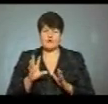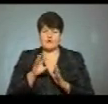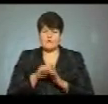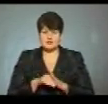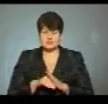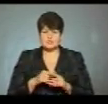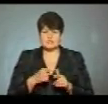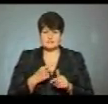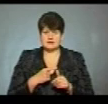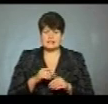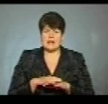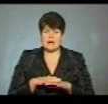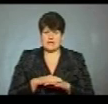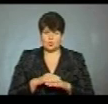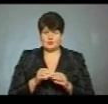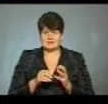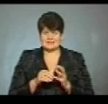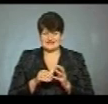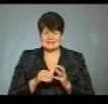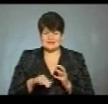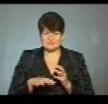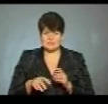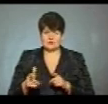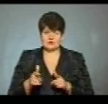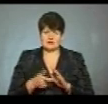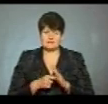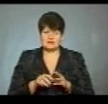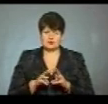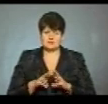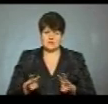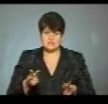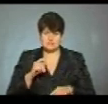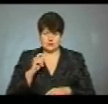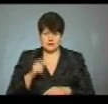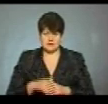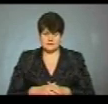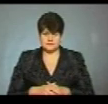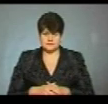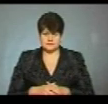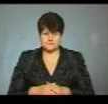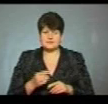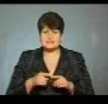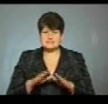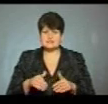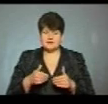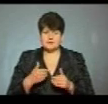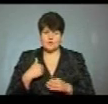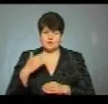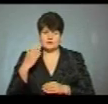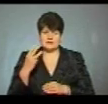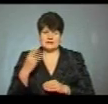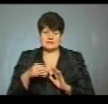запровадження так званого ринку землі, підготовленого Кабінетом міністрів України. За це звернення